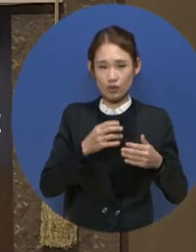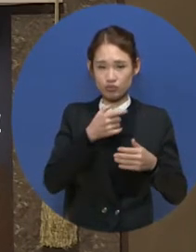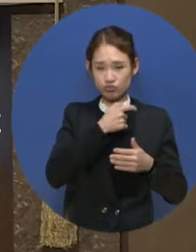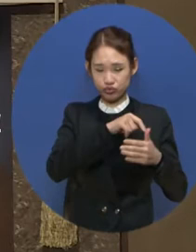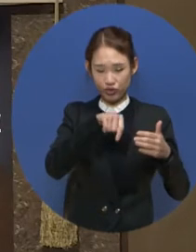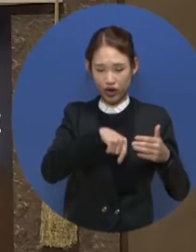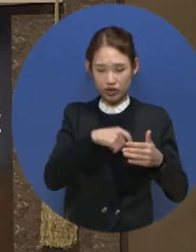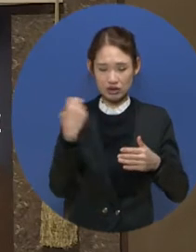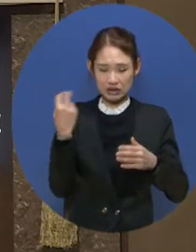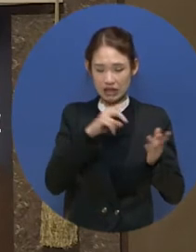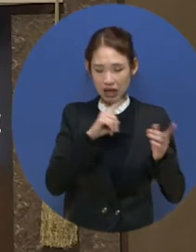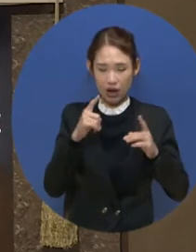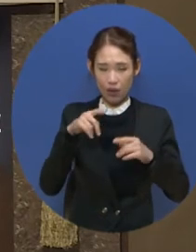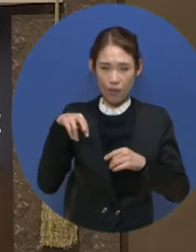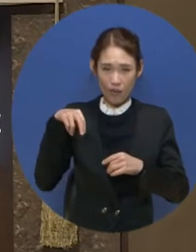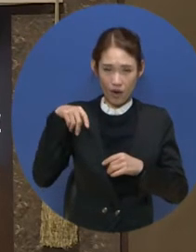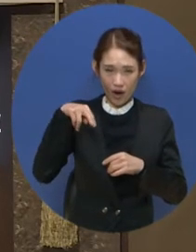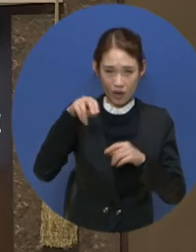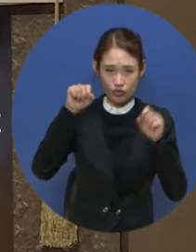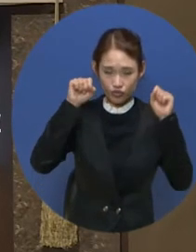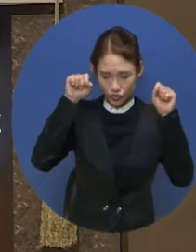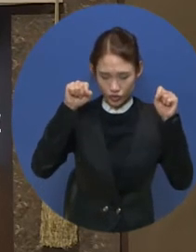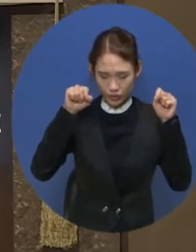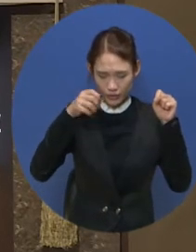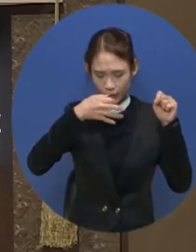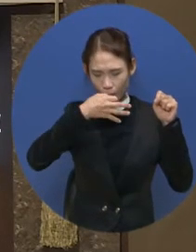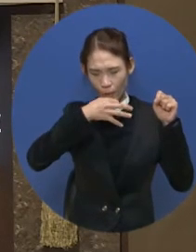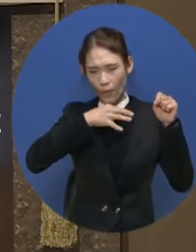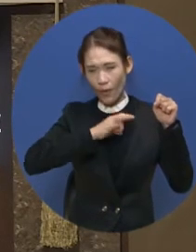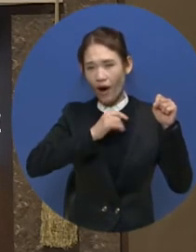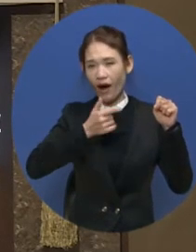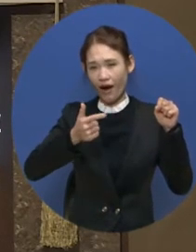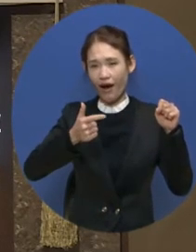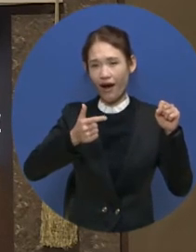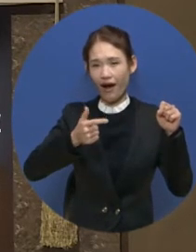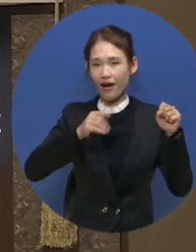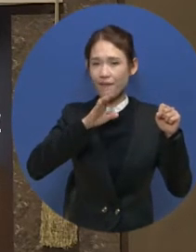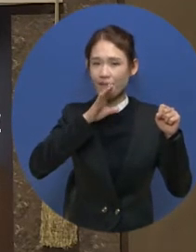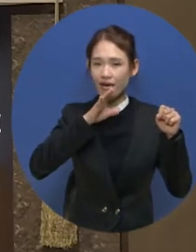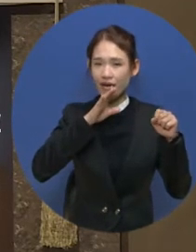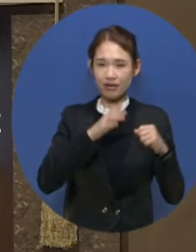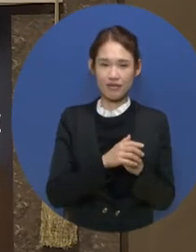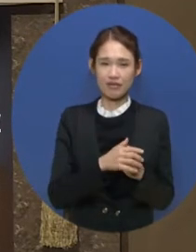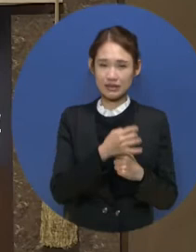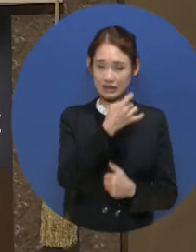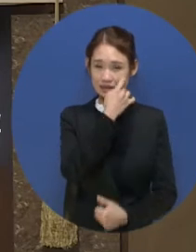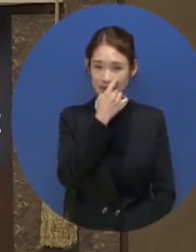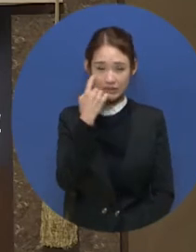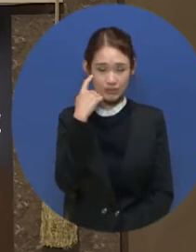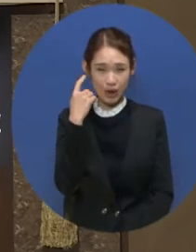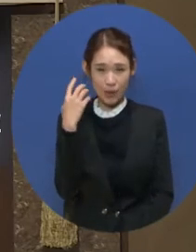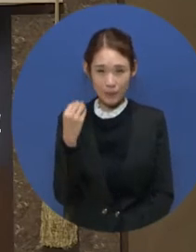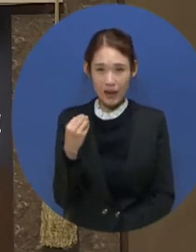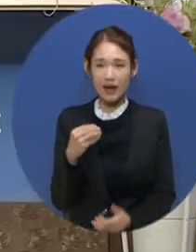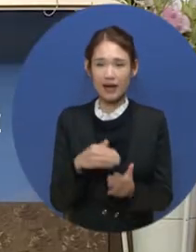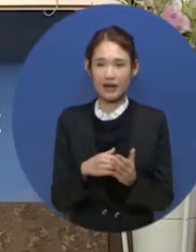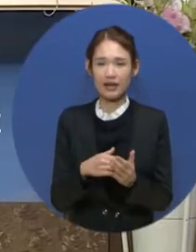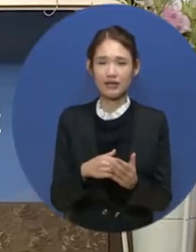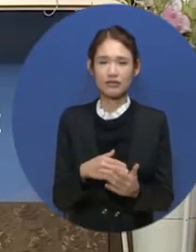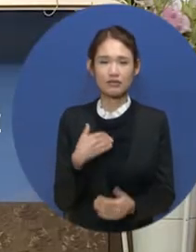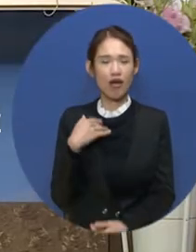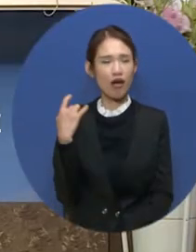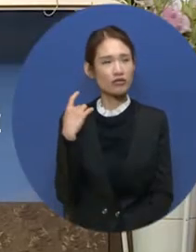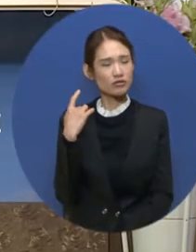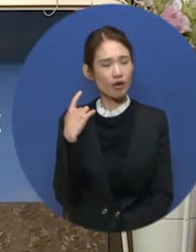운동이 가자 1 좀 이렇게 뭐랄까 이용하고 굉장히 또 효과가 있는 것도 증명이 되고 있습니다 그래서 제가